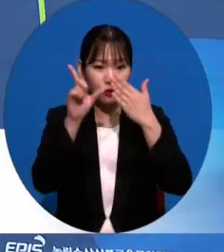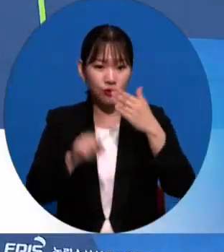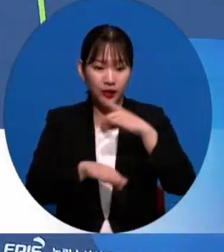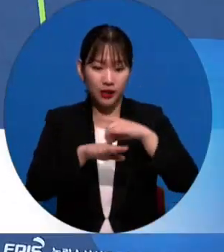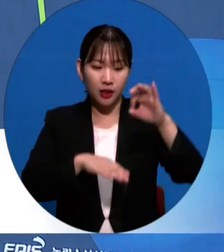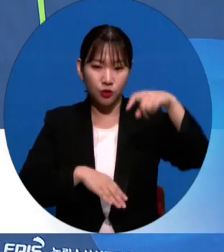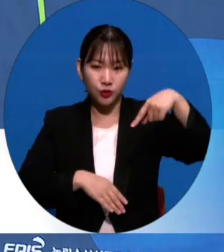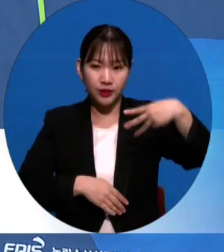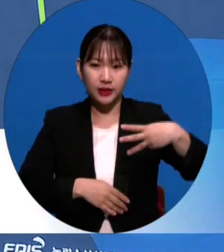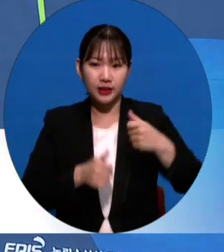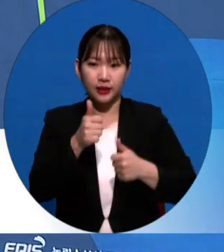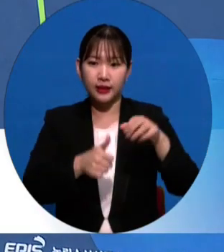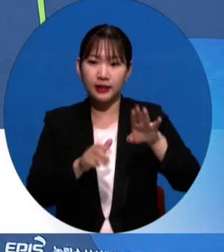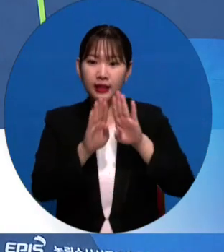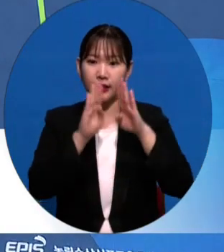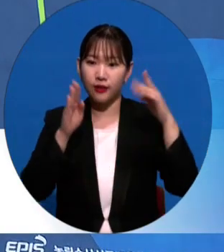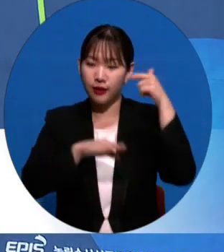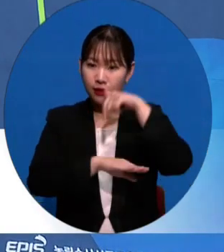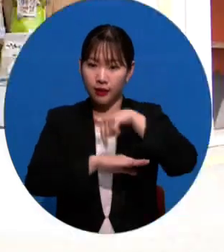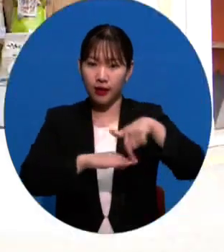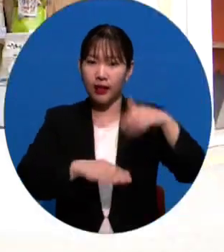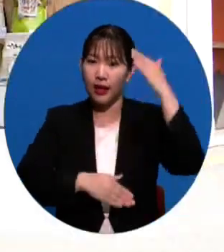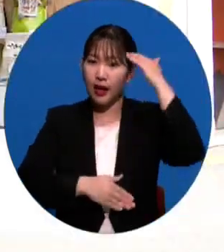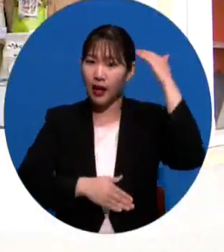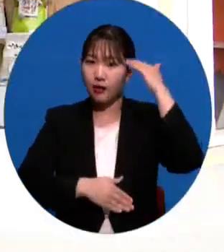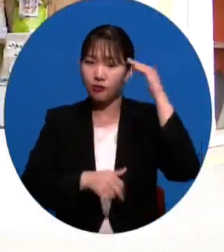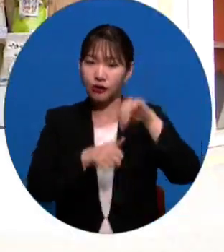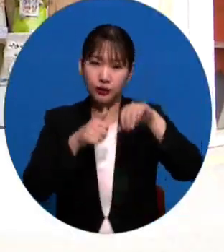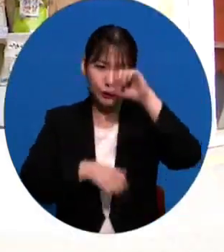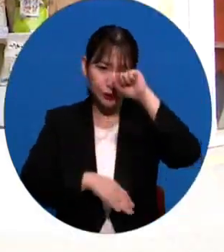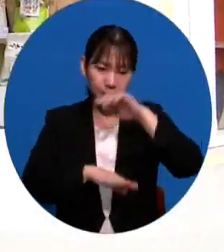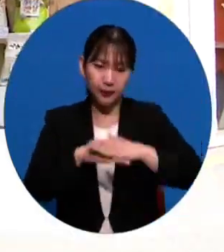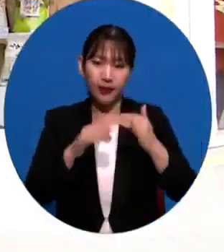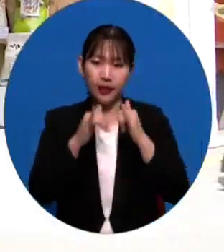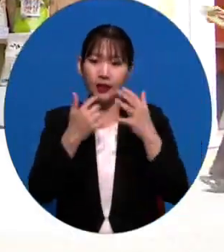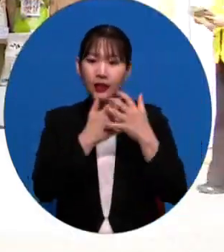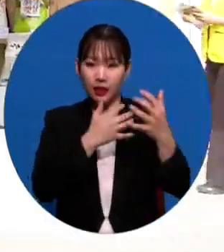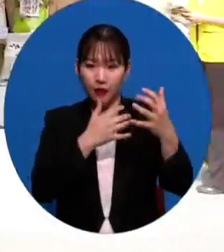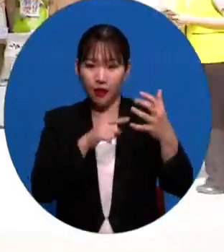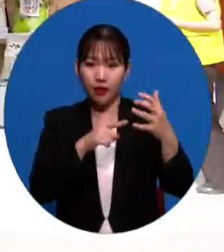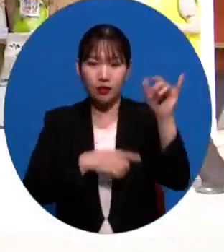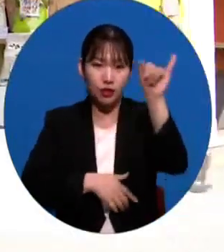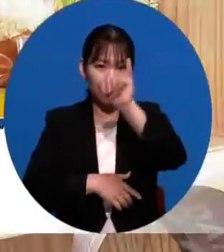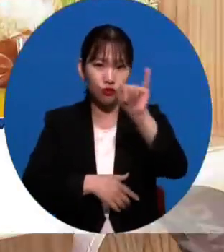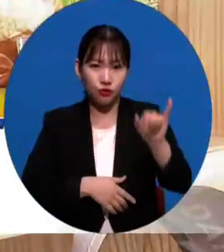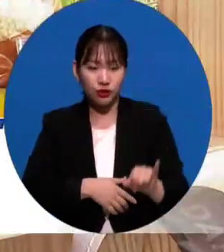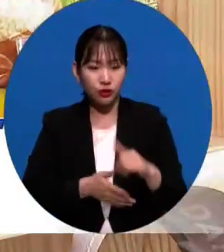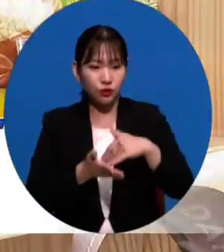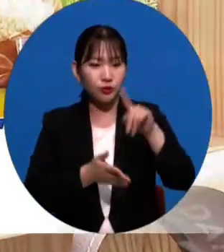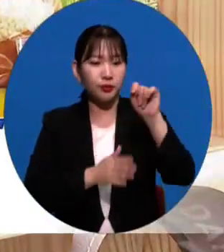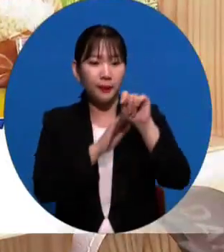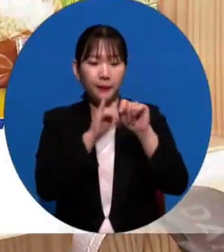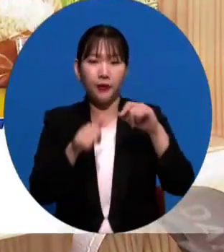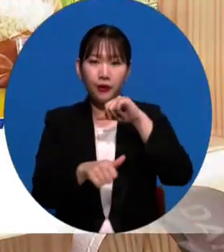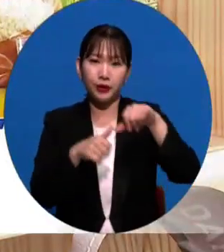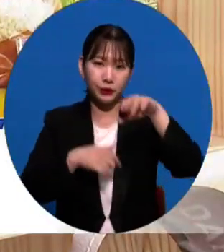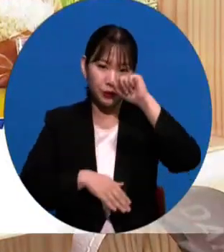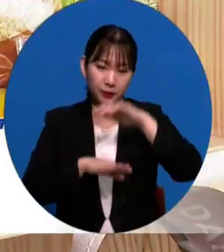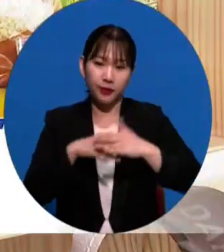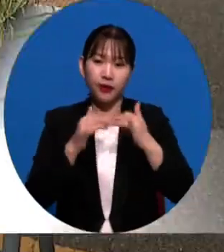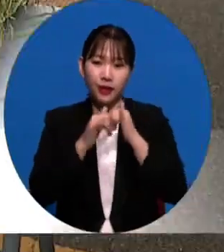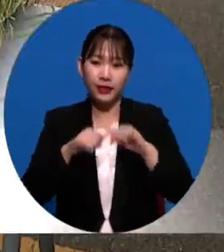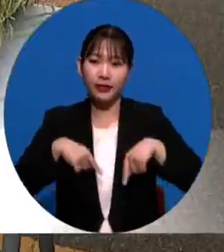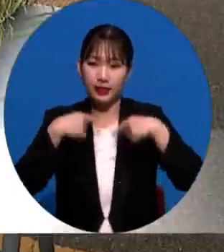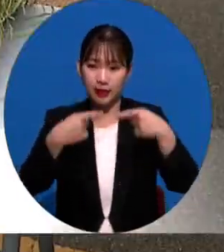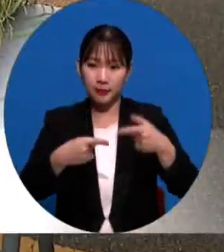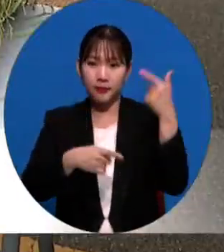해남 우술 경기장 일원에서 열릴 예정인 한국 친환경 농업인 대회에는 전국에서 만여 명의 친환경 농업인이